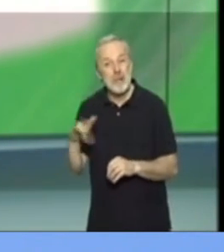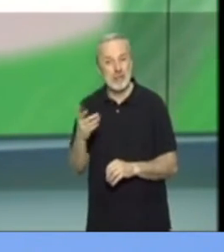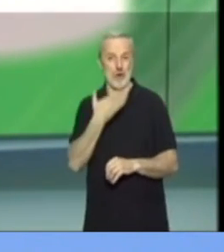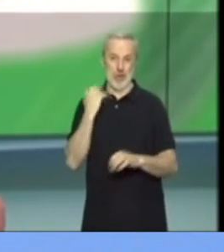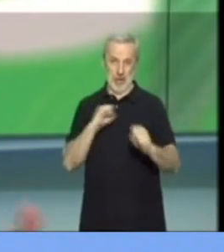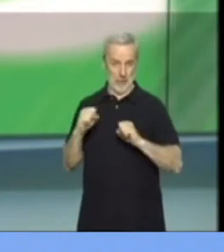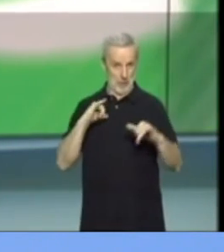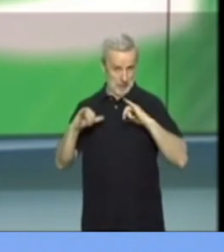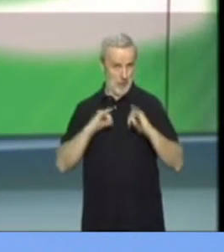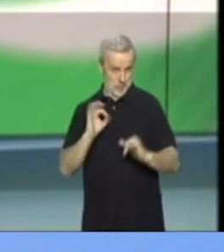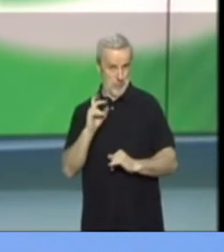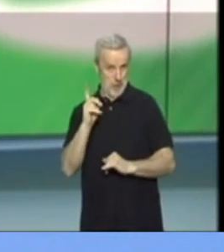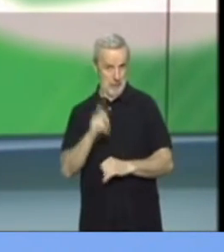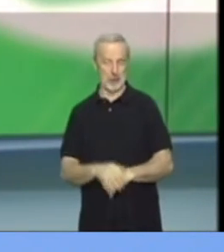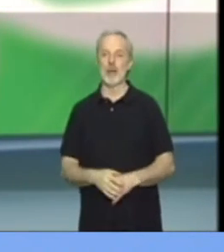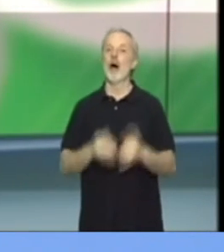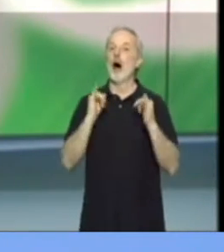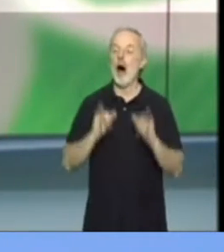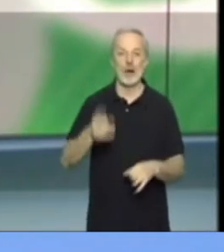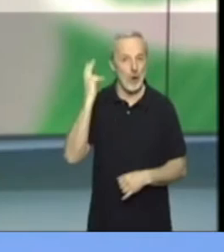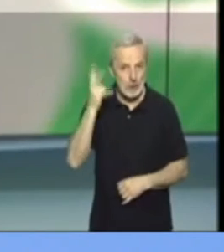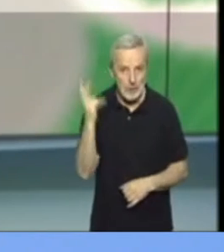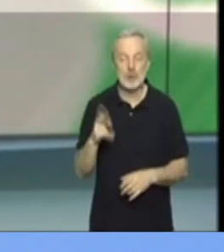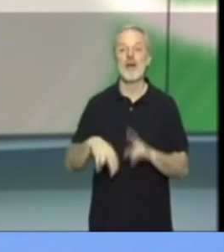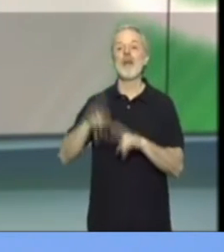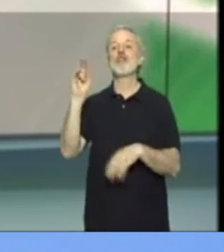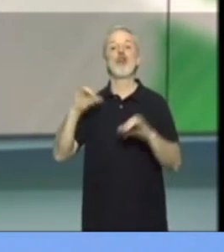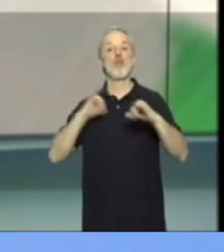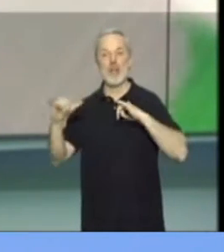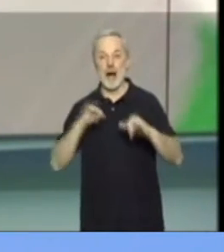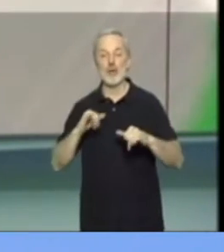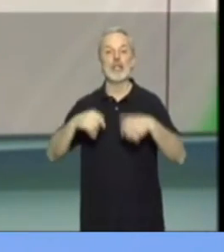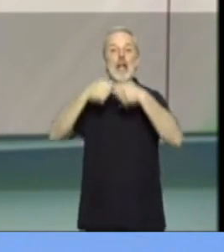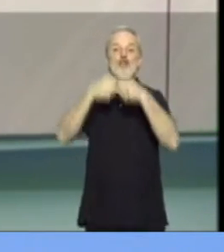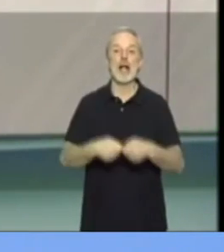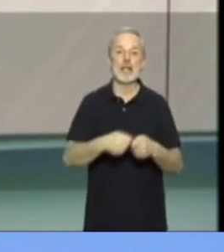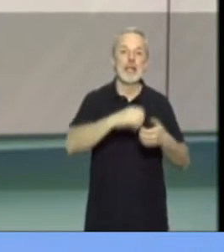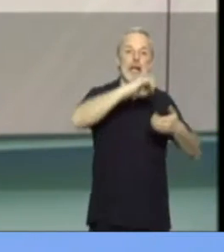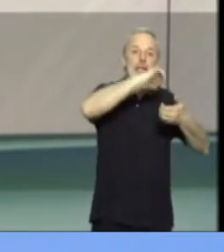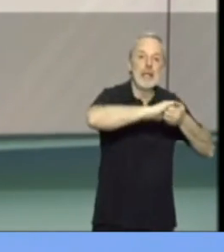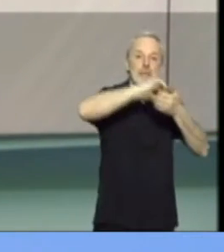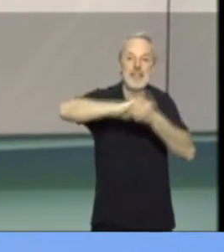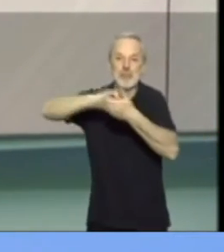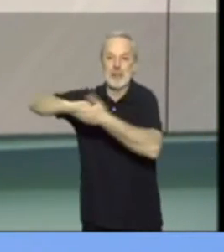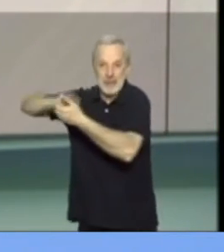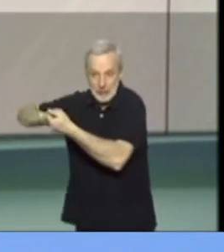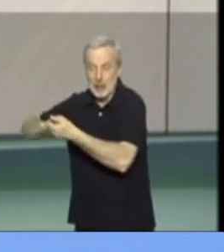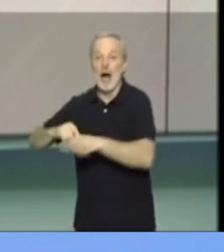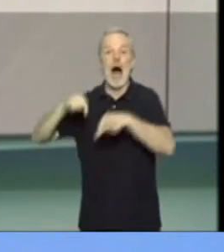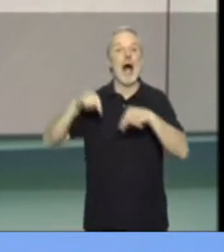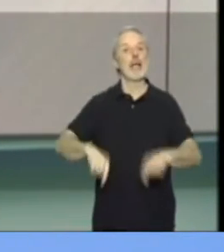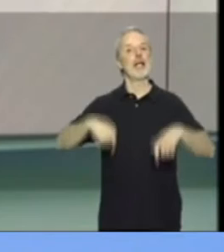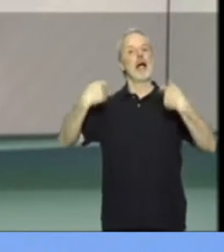příležitostí, kdy ti závodníci nemusí jezdit za své týmy, uvolní je jejich týmy pro reprezentaci, je velmi omezené množství